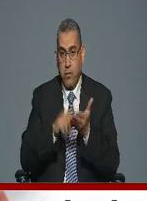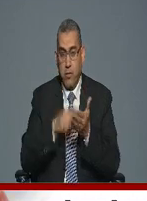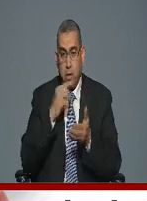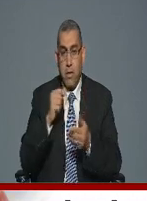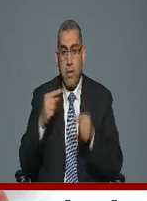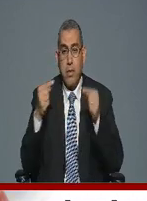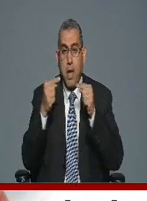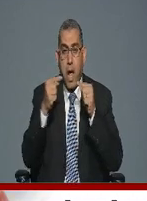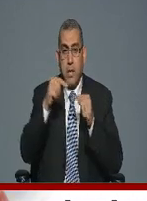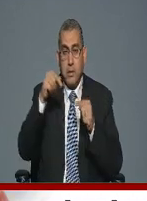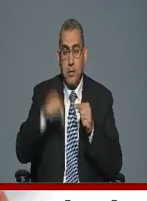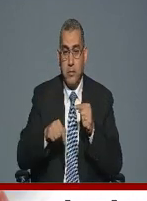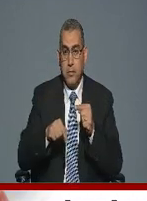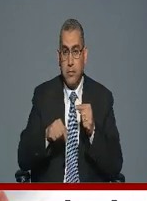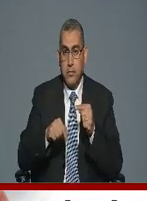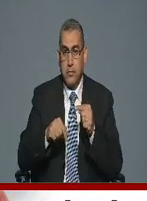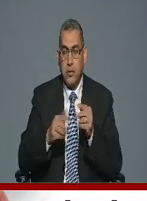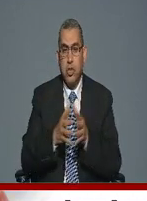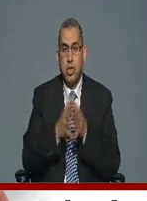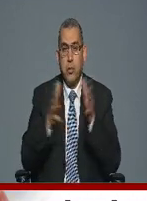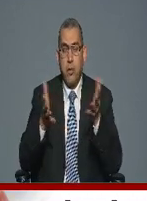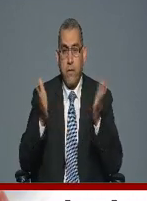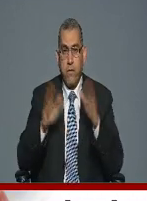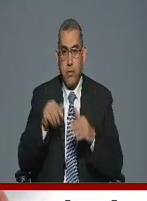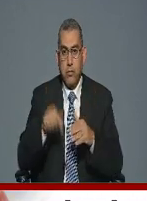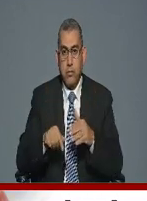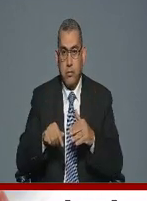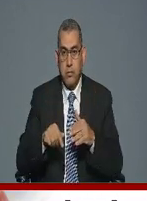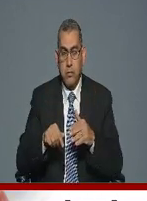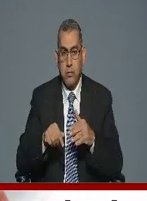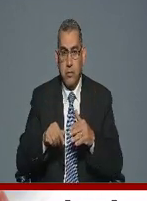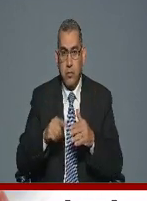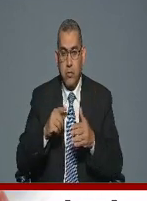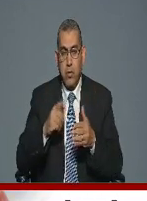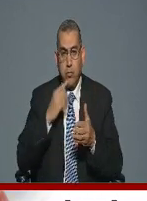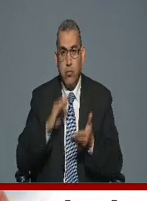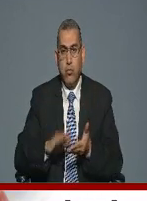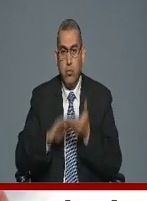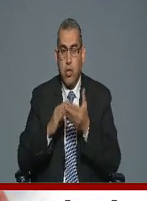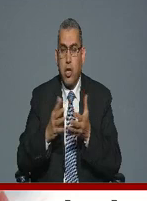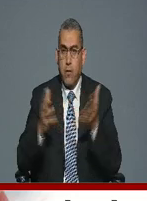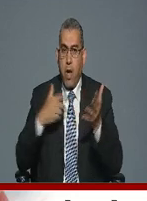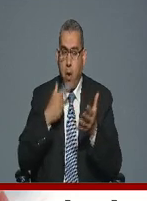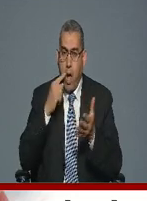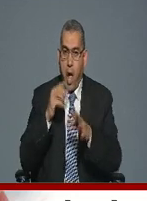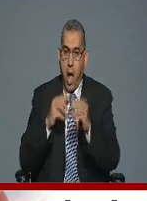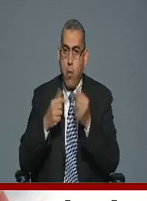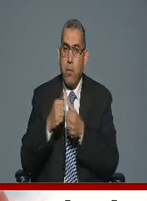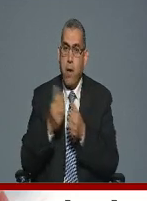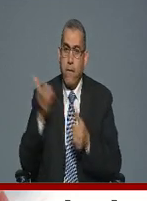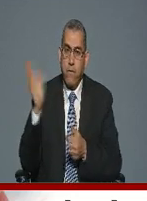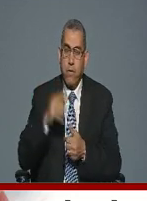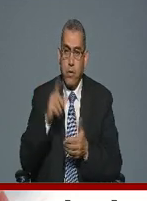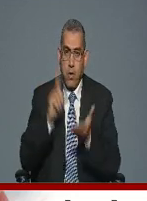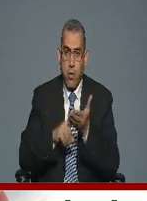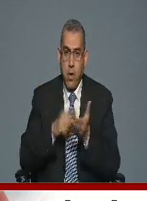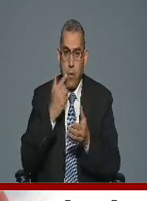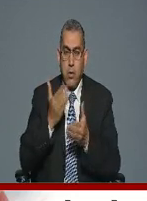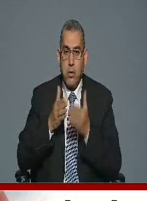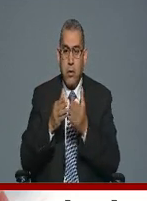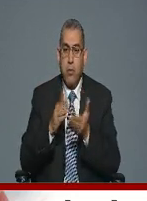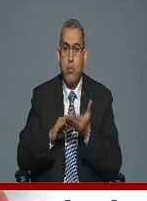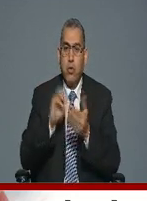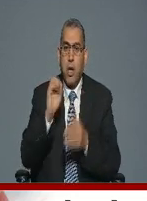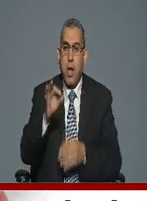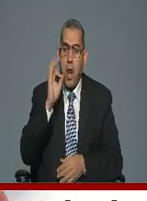التحديات كبيرة، وأن المساعدات غير كافية، وأن مسارات البرية لإيصال المساعدات